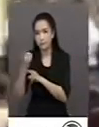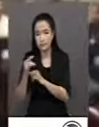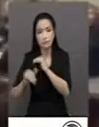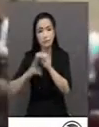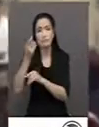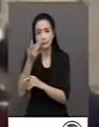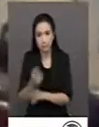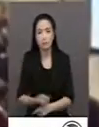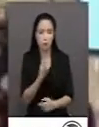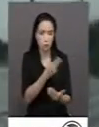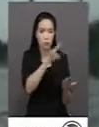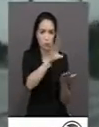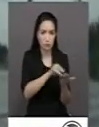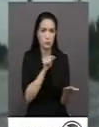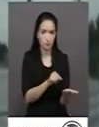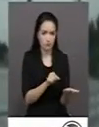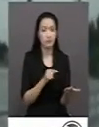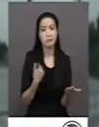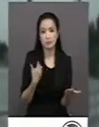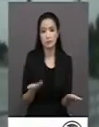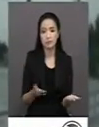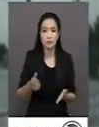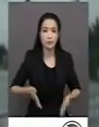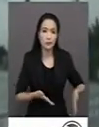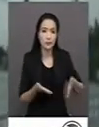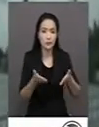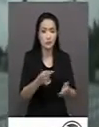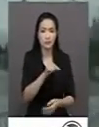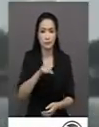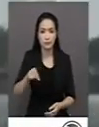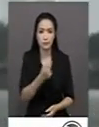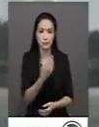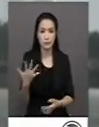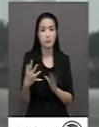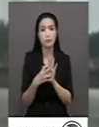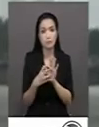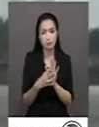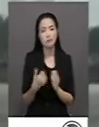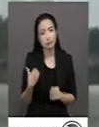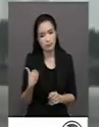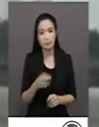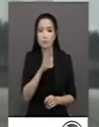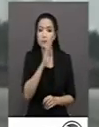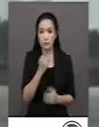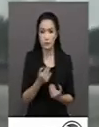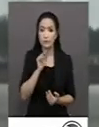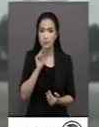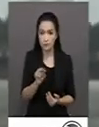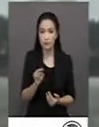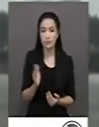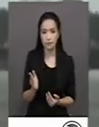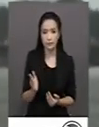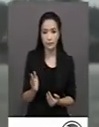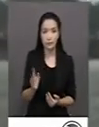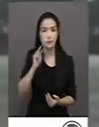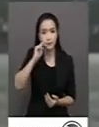คุณกันทิตนกุลบอกว่า5ลุ่มแม่น้ำภาคกลางตอนนี้ถ้าไปดูถือว่า